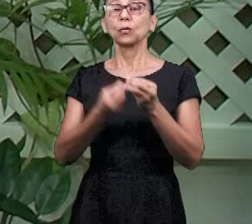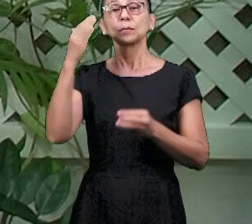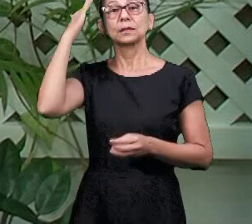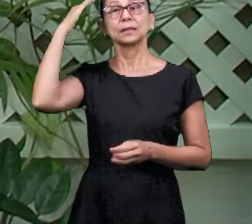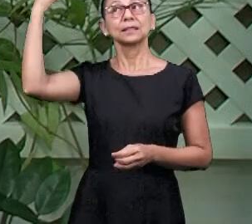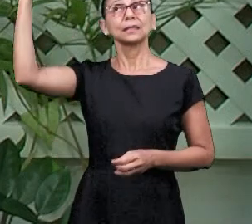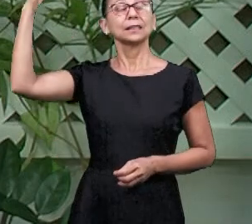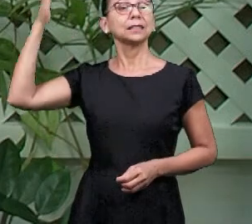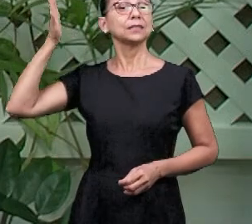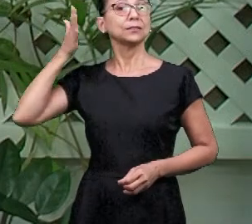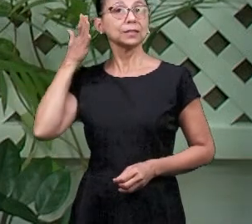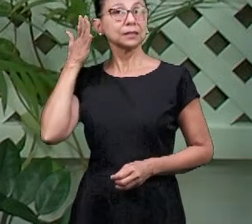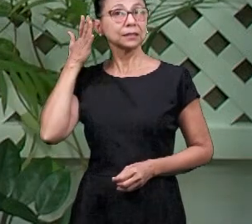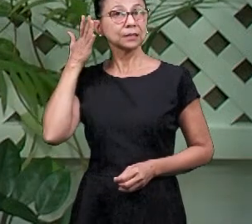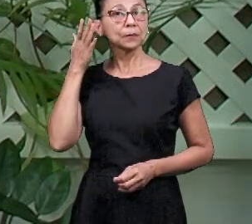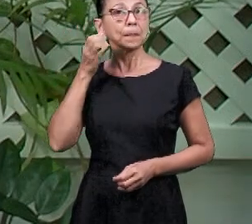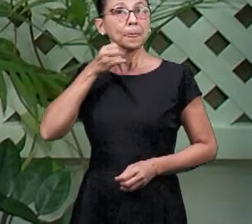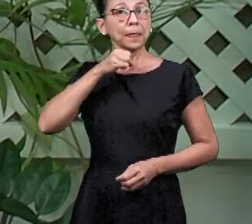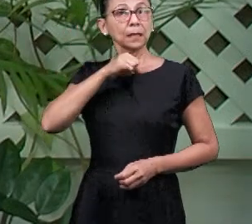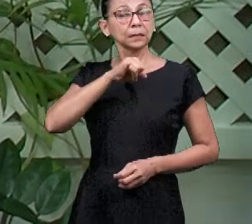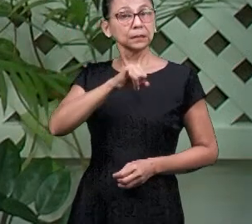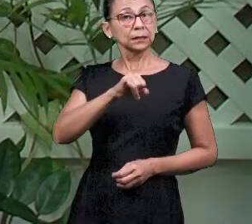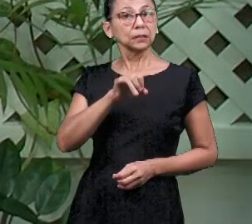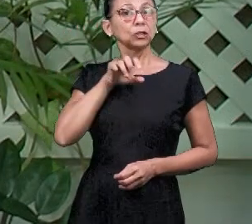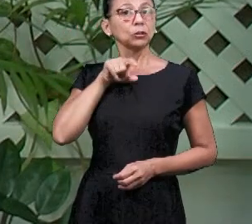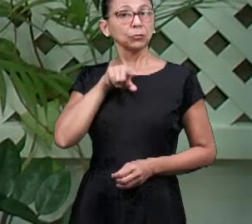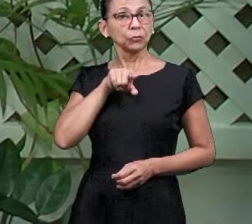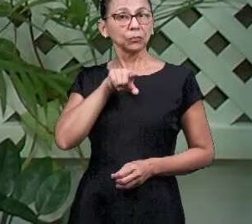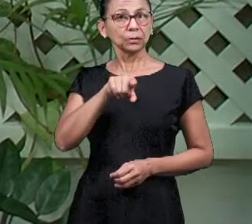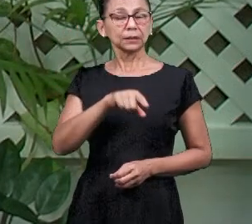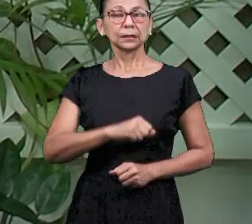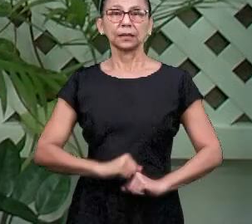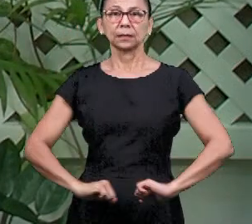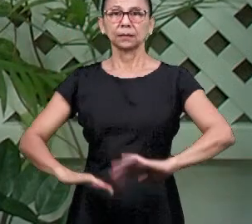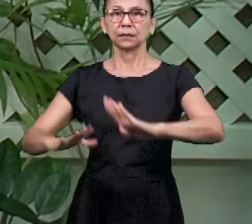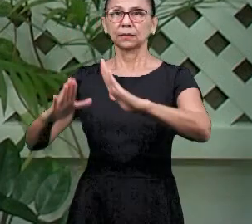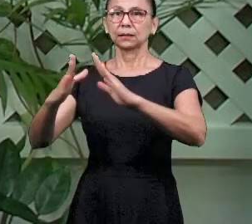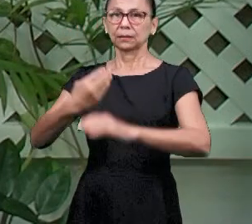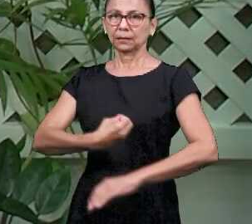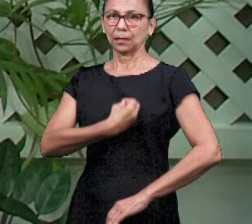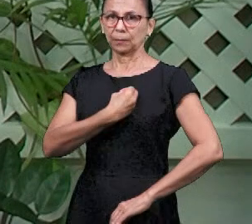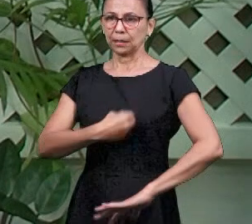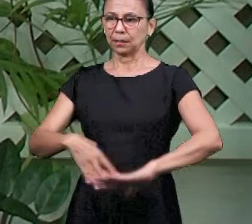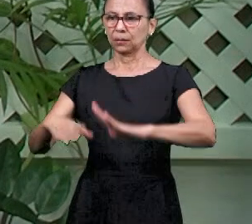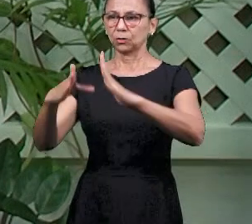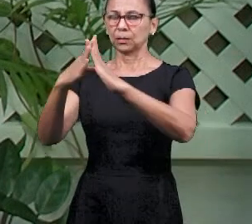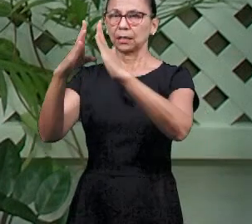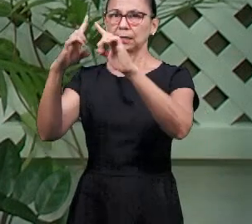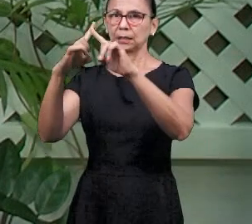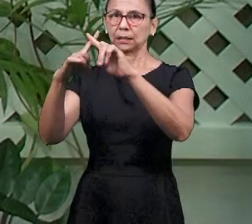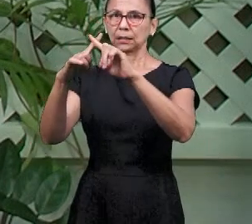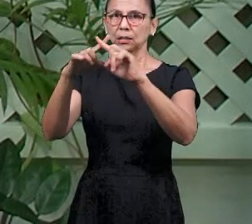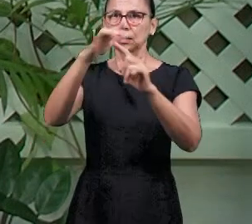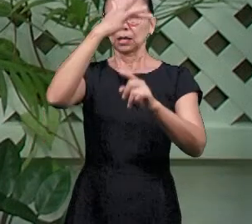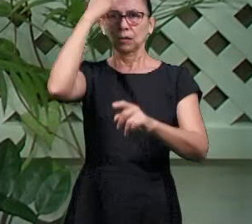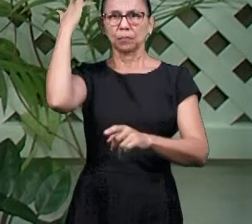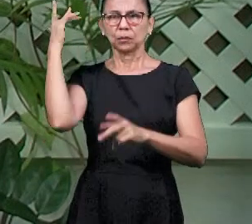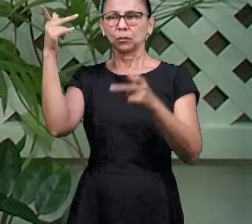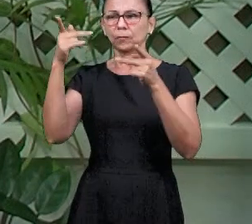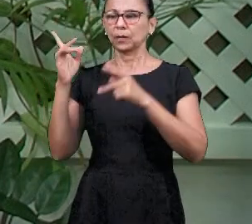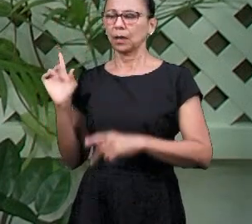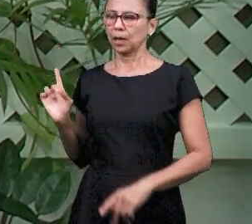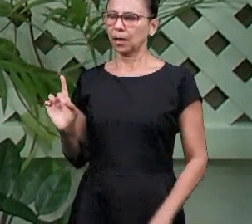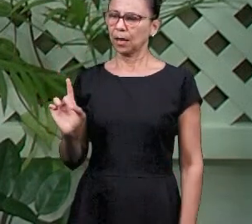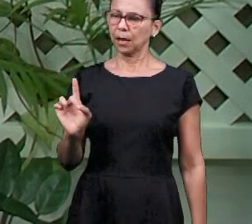a donné une révélation. La révélation. Le salut dans cette œuvre sans révélation n'existe pas. Il